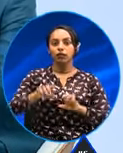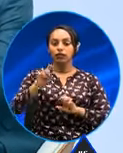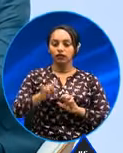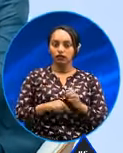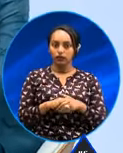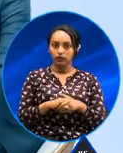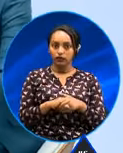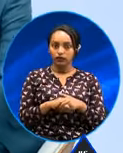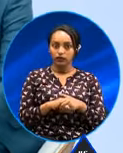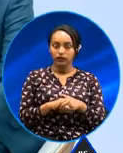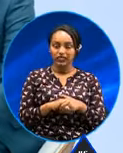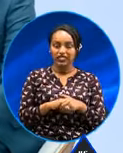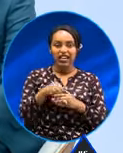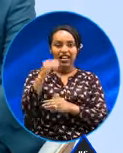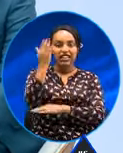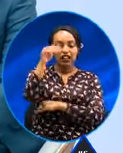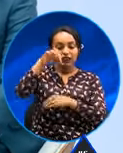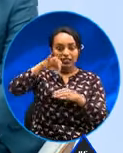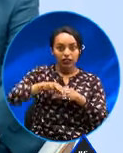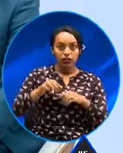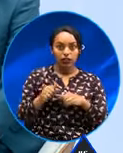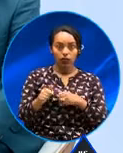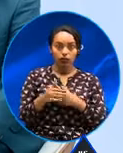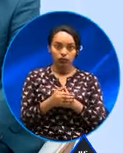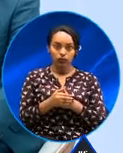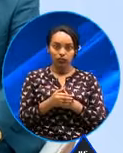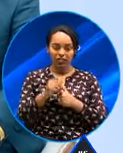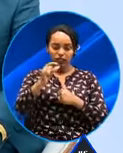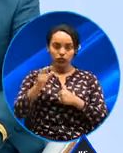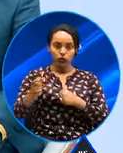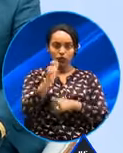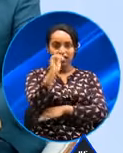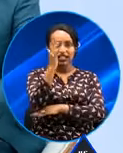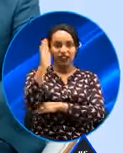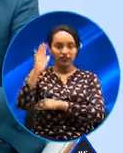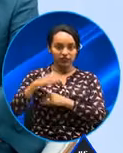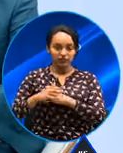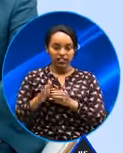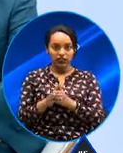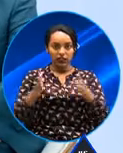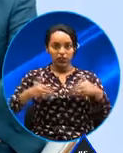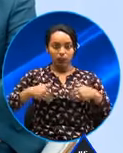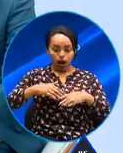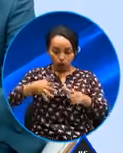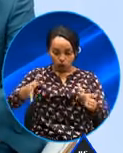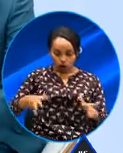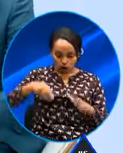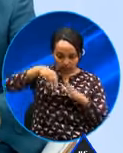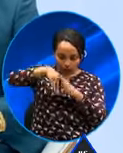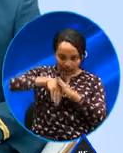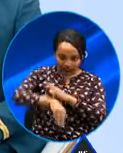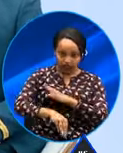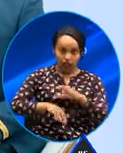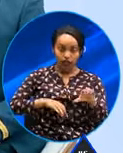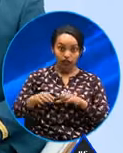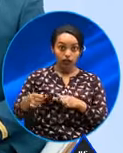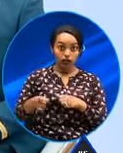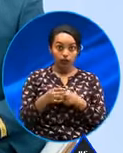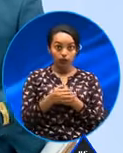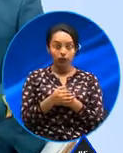ማድረግ አለብን። ዛፍ ሲንተክል ራሱ አንስ ያለ ዛፍ ሰፋ ባለ ጉድጓድ ላይ ወደ ውስጥ ጥለን